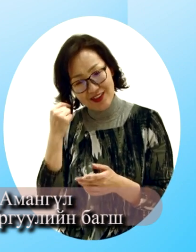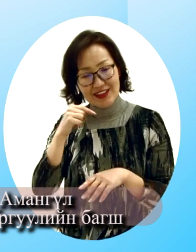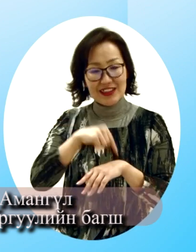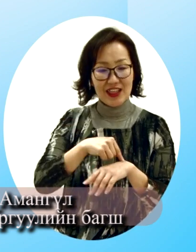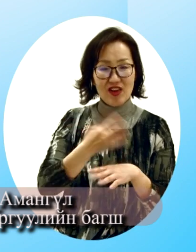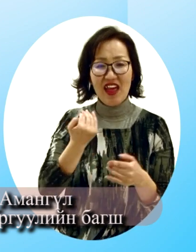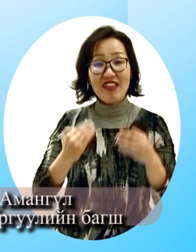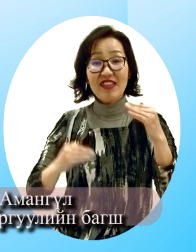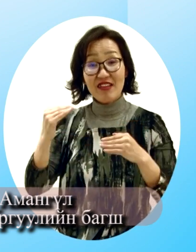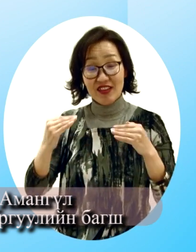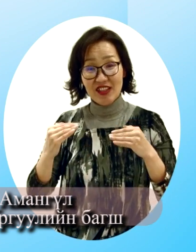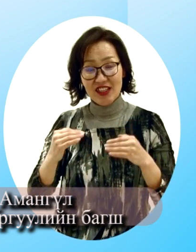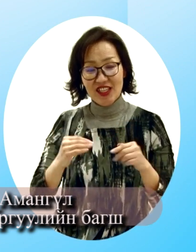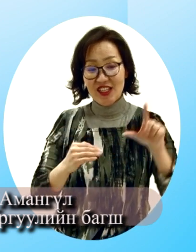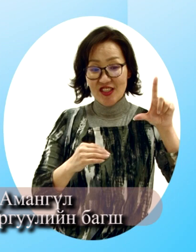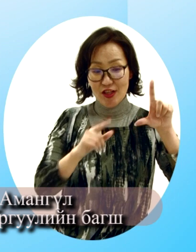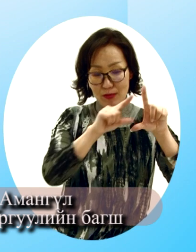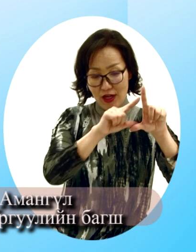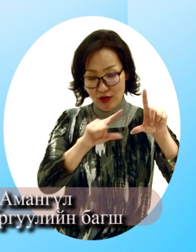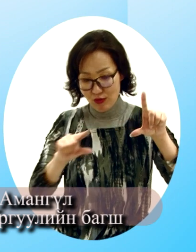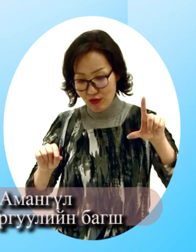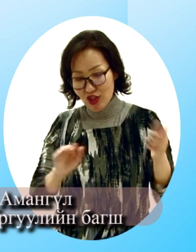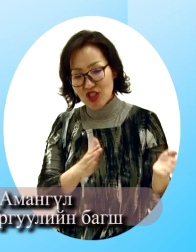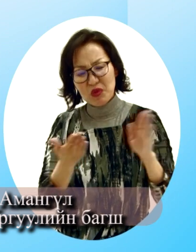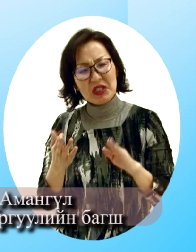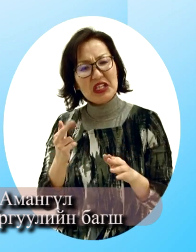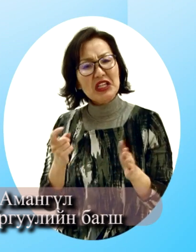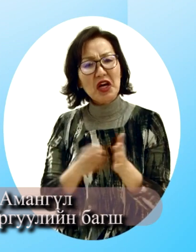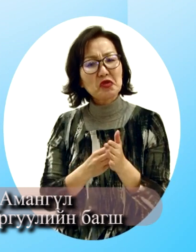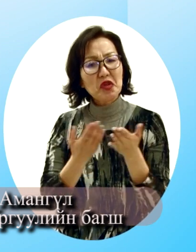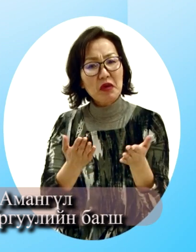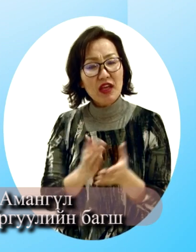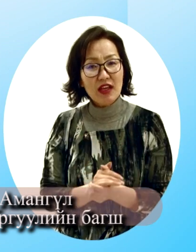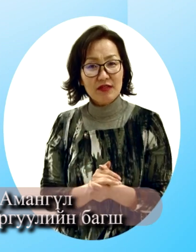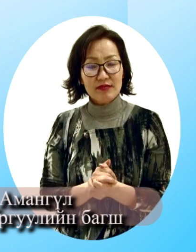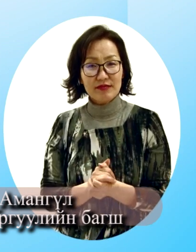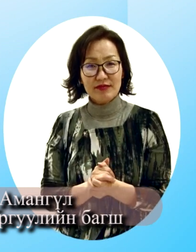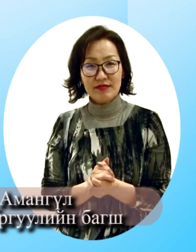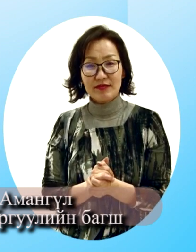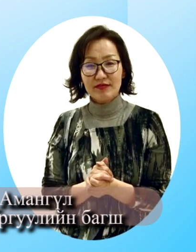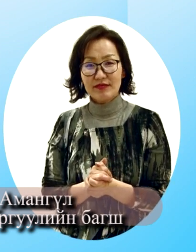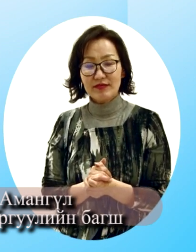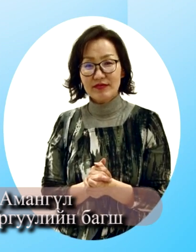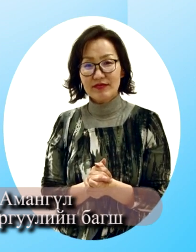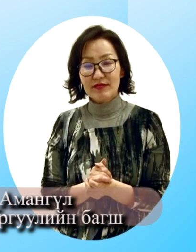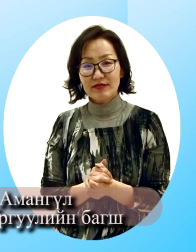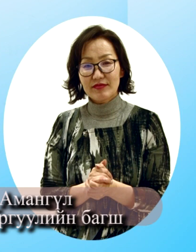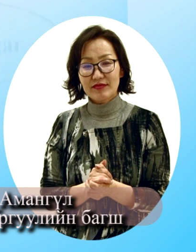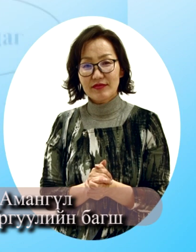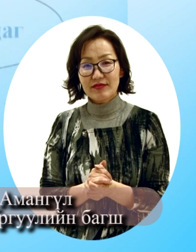Дұрыс жауабы Б нұсқасы 12 сағат. Келесі есеп 5.